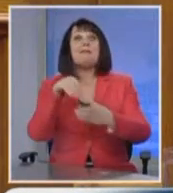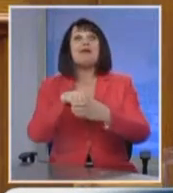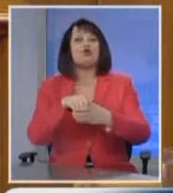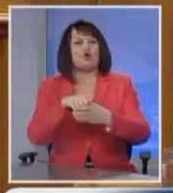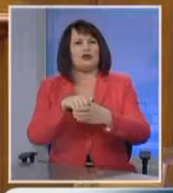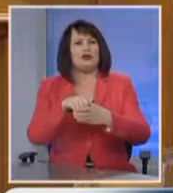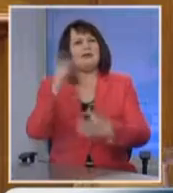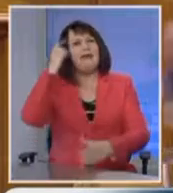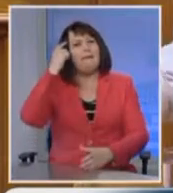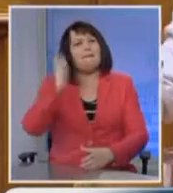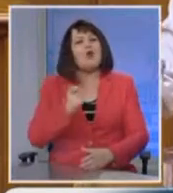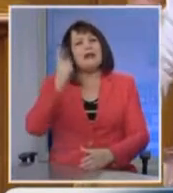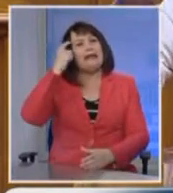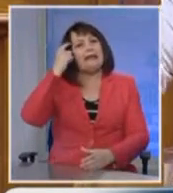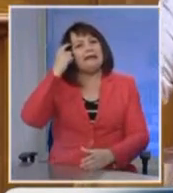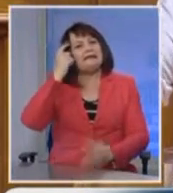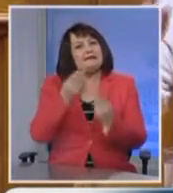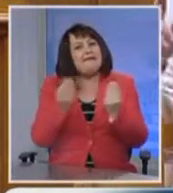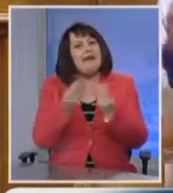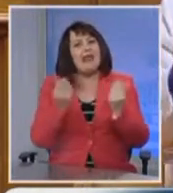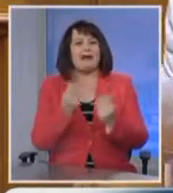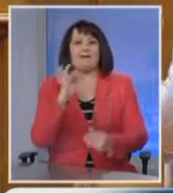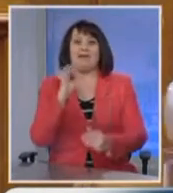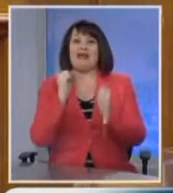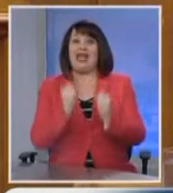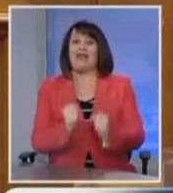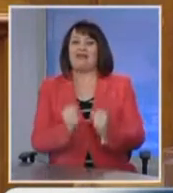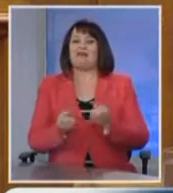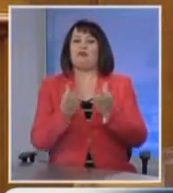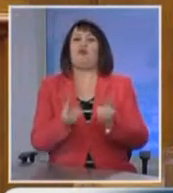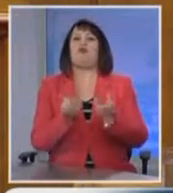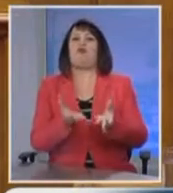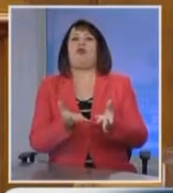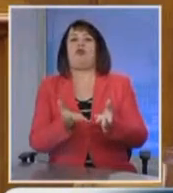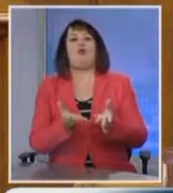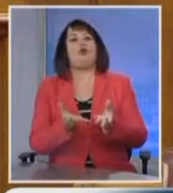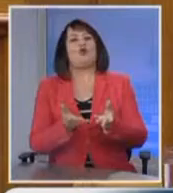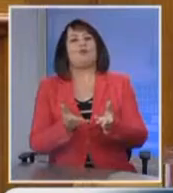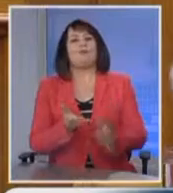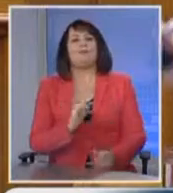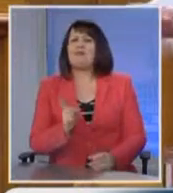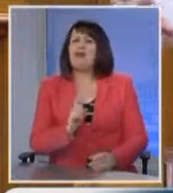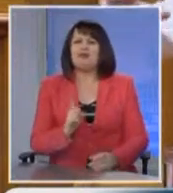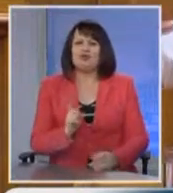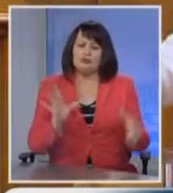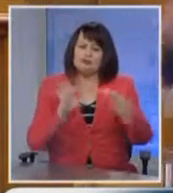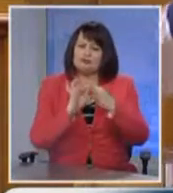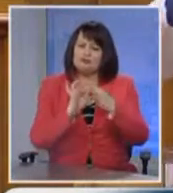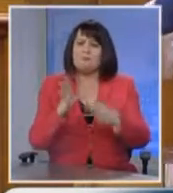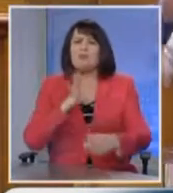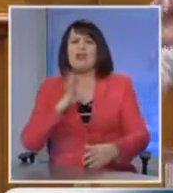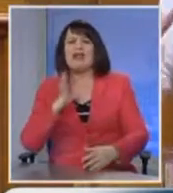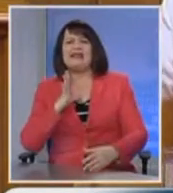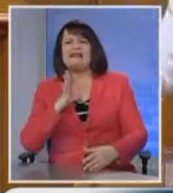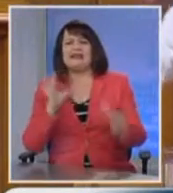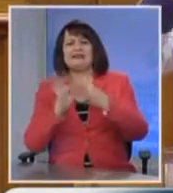της πολιτικής κρίσης. Με αυτή την έννοια, το μπόνους των 50 ευρών, το οποίο δεν δημιουργεί σχέση ανάμεσα στους πολίτες, δεν τους βοηθάει